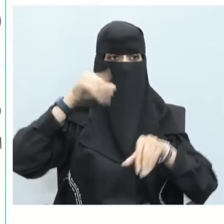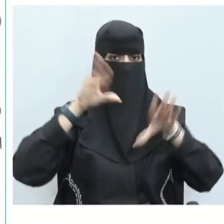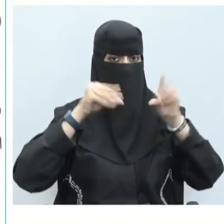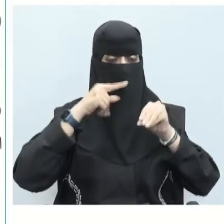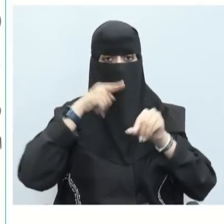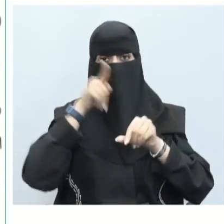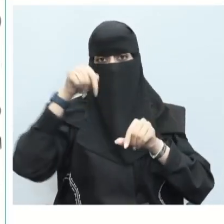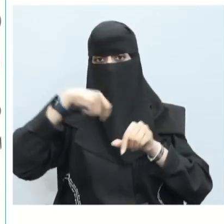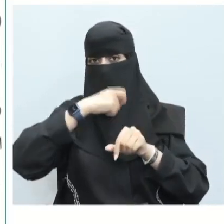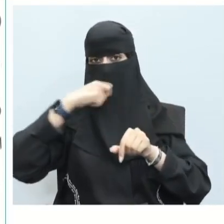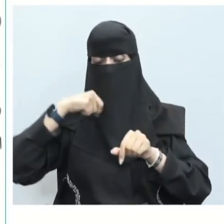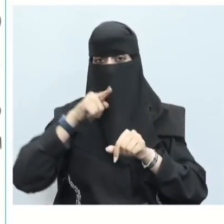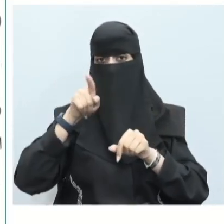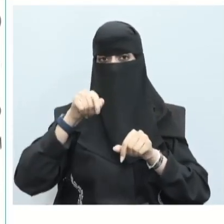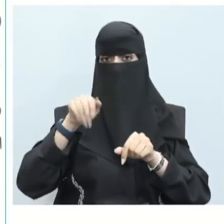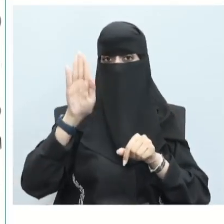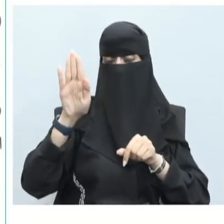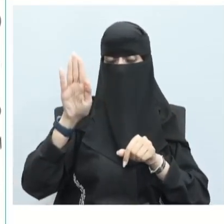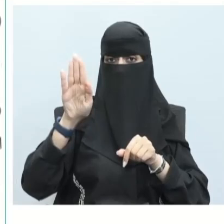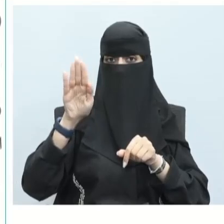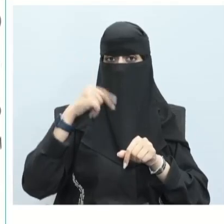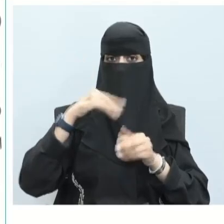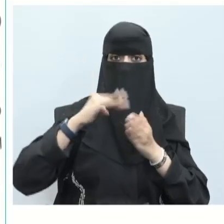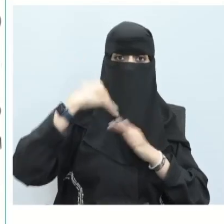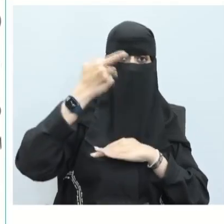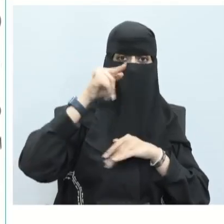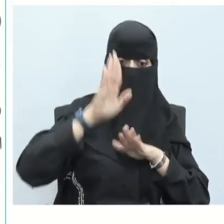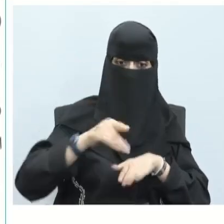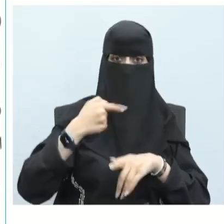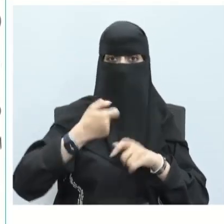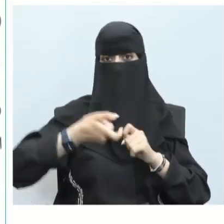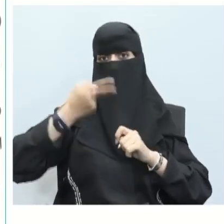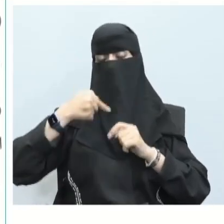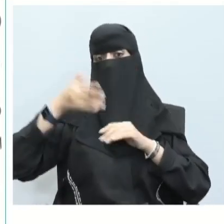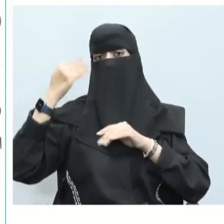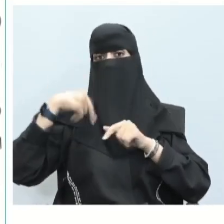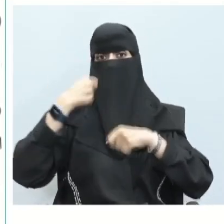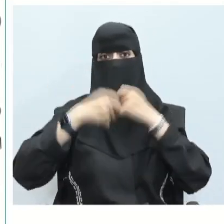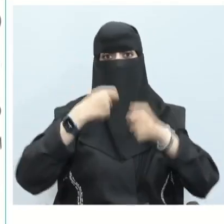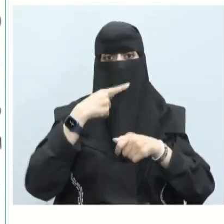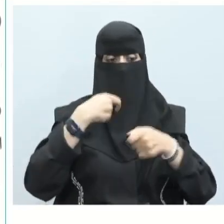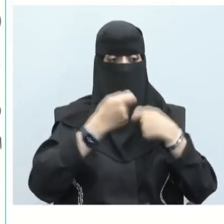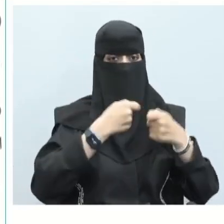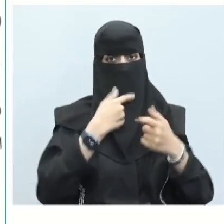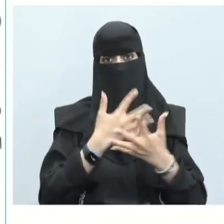هو معجون سين لقد جربته بنفسي سارعوا